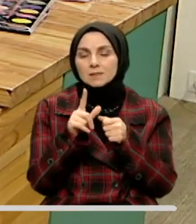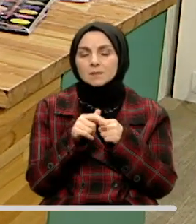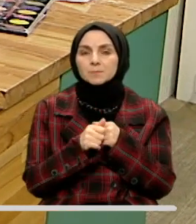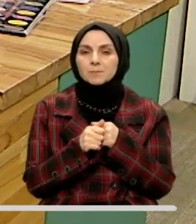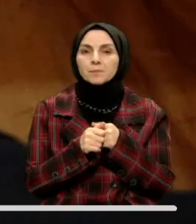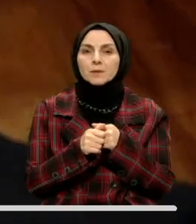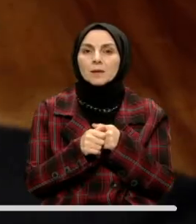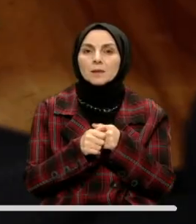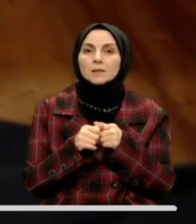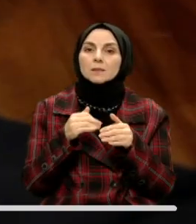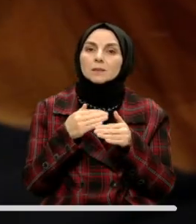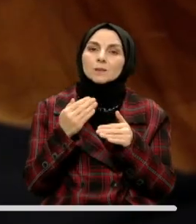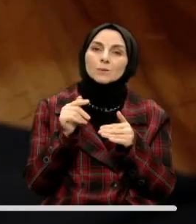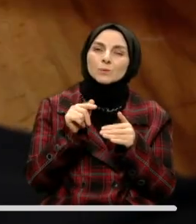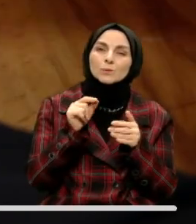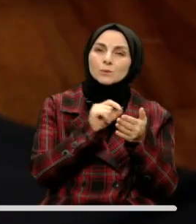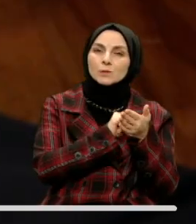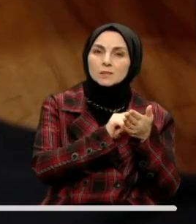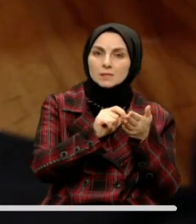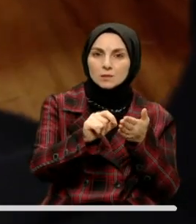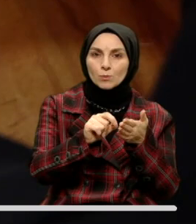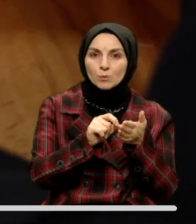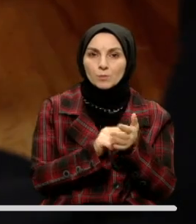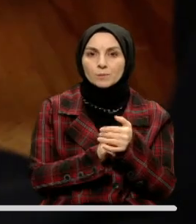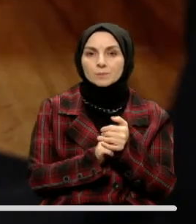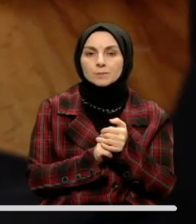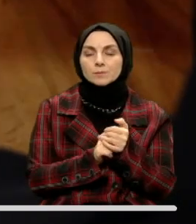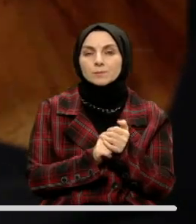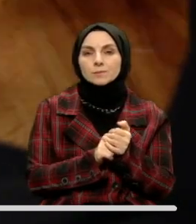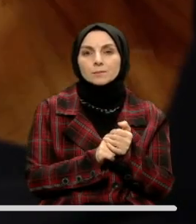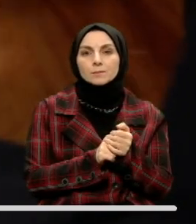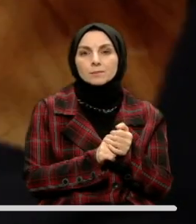evet, şöyle bunu çiziyorum şu şekilde,